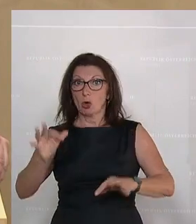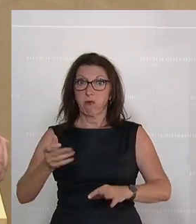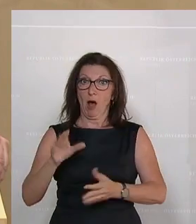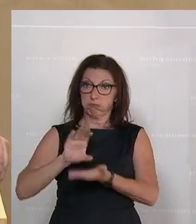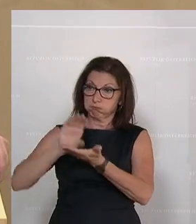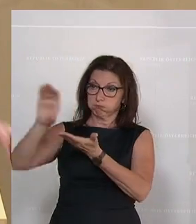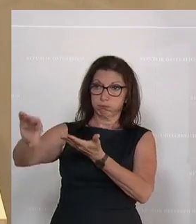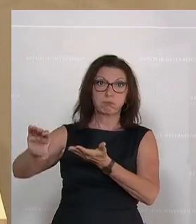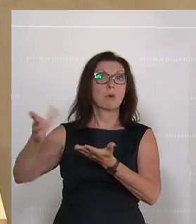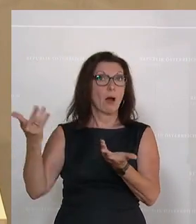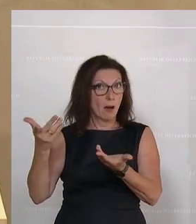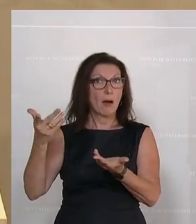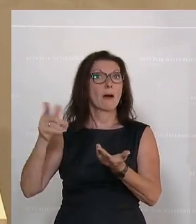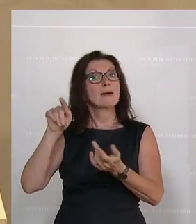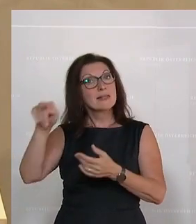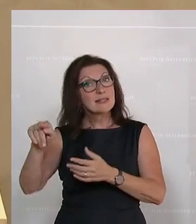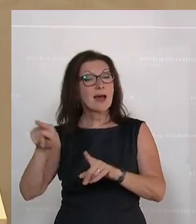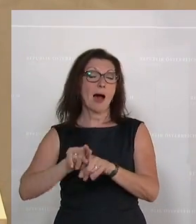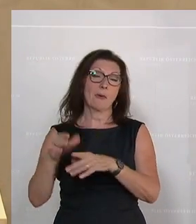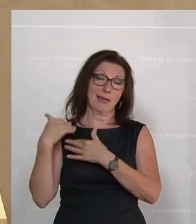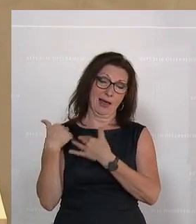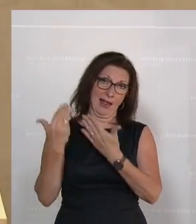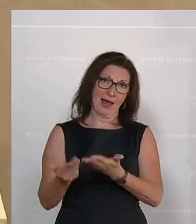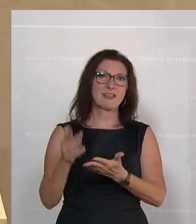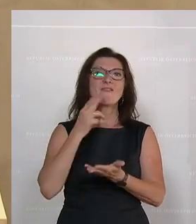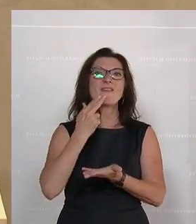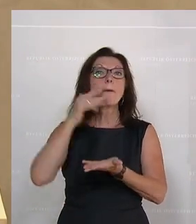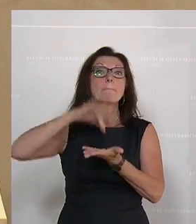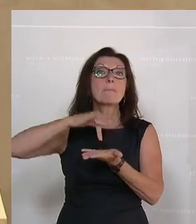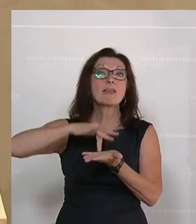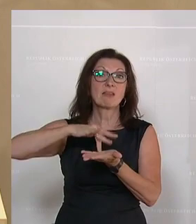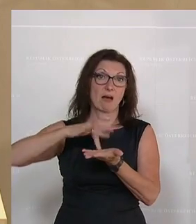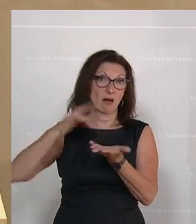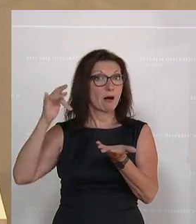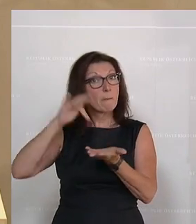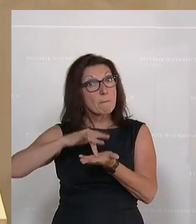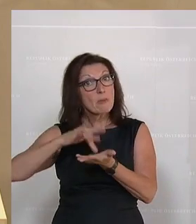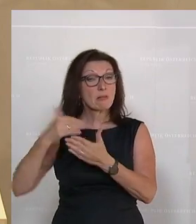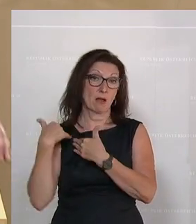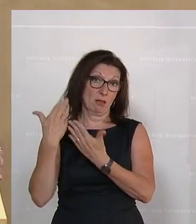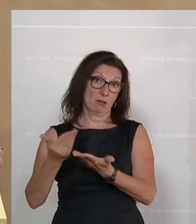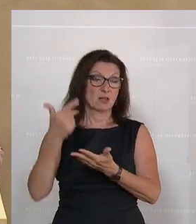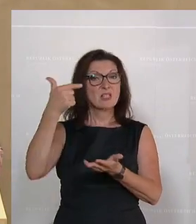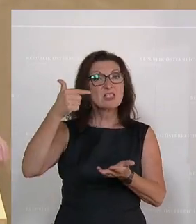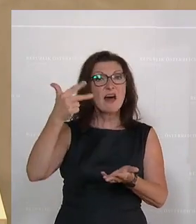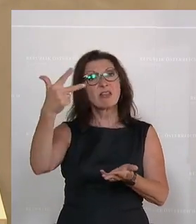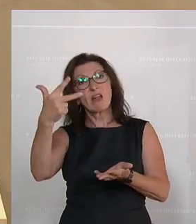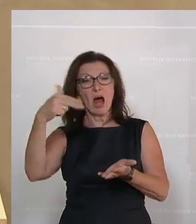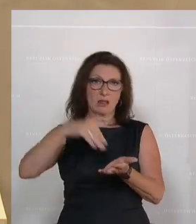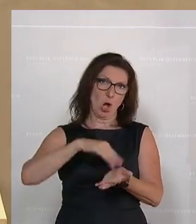teuerungsausgleich bekommen und auch die entlastet die in der mitte angesiedelt sind die in der mitte sind die 2000 3000 euro im monat